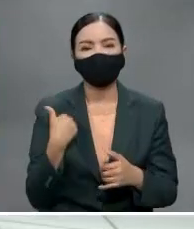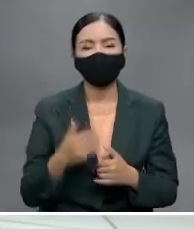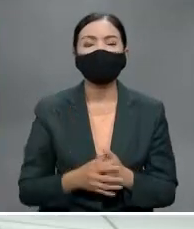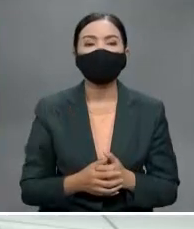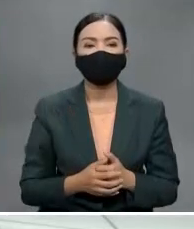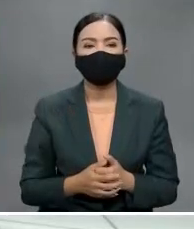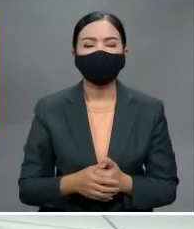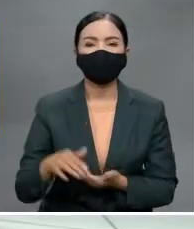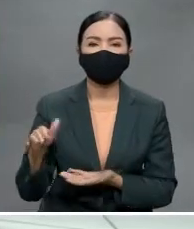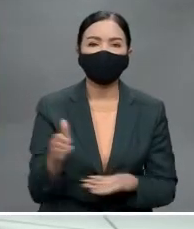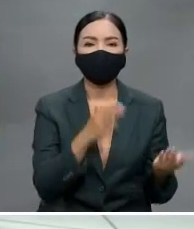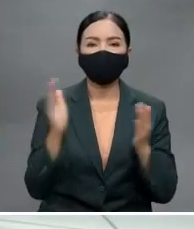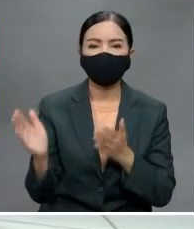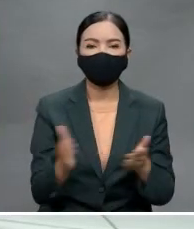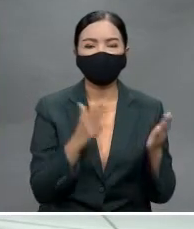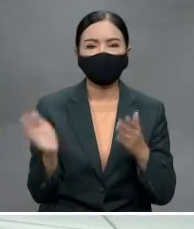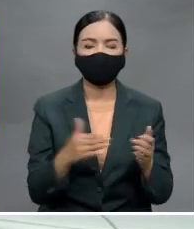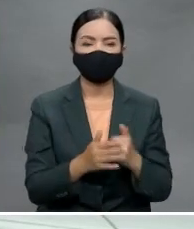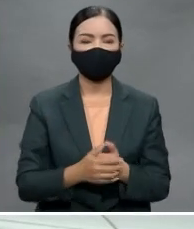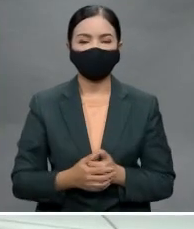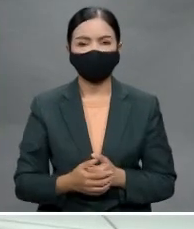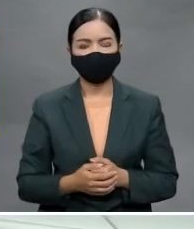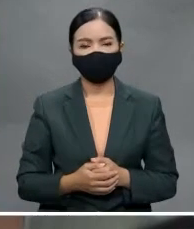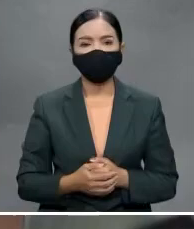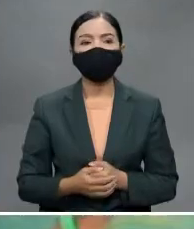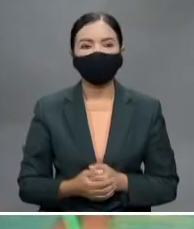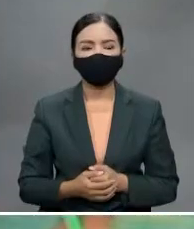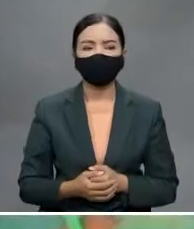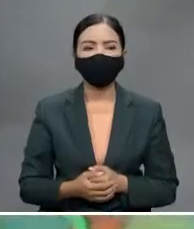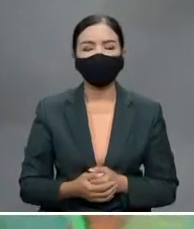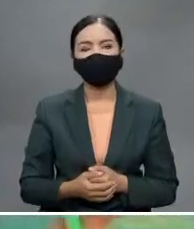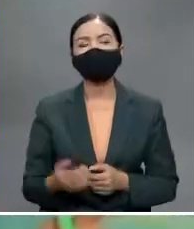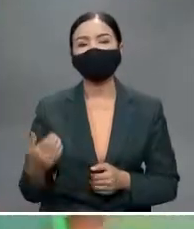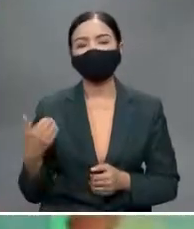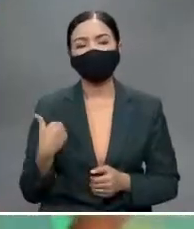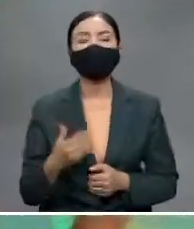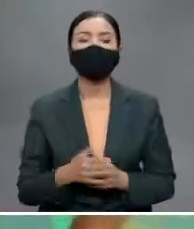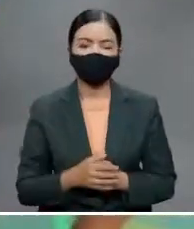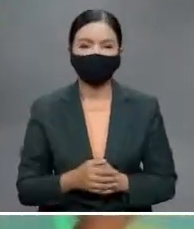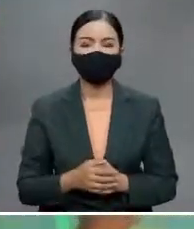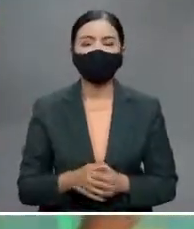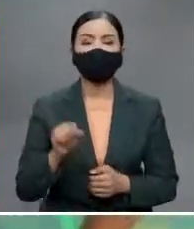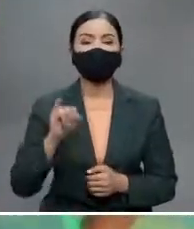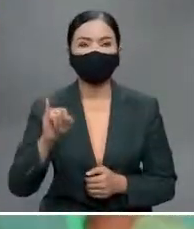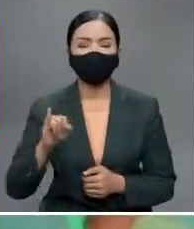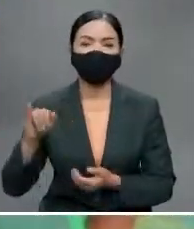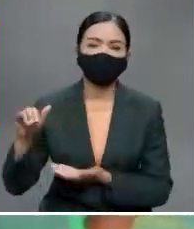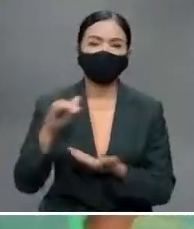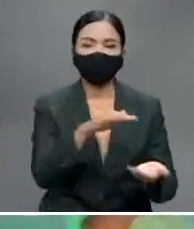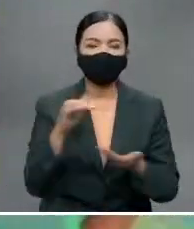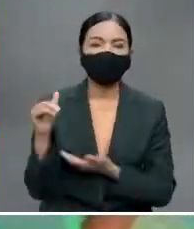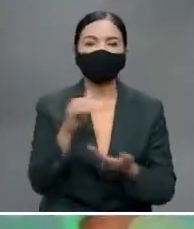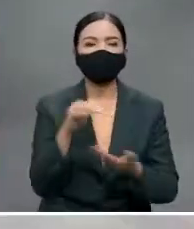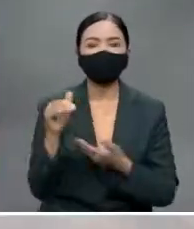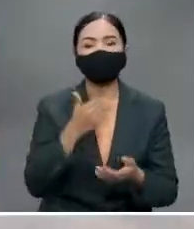ละล็อตแต่ตอนนี้สวัสดิกะเนี่ยอาจจะมีช่วงที่ขาดไปบางช่วงแต่สิ่งแว็กซ์จะเข้ามาเติมตลอดเวลานะคะ